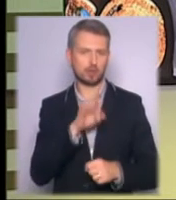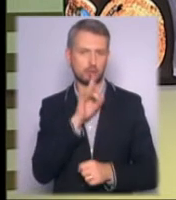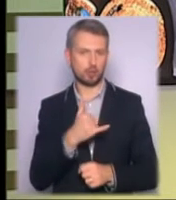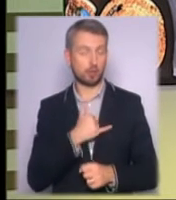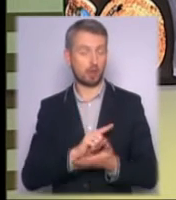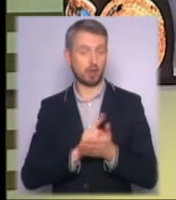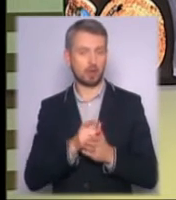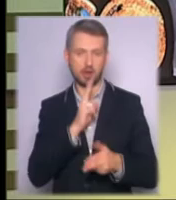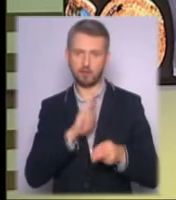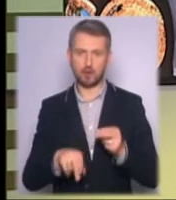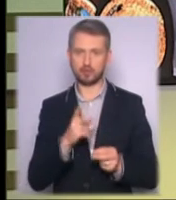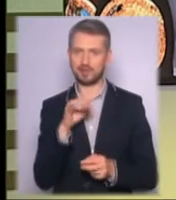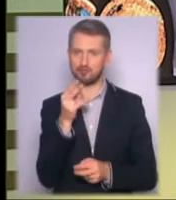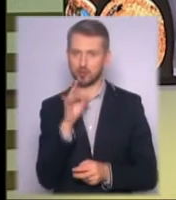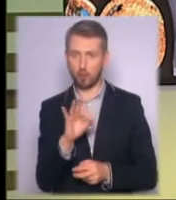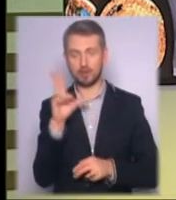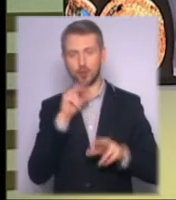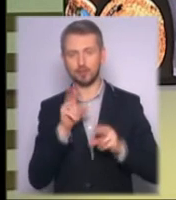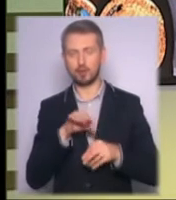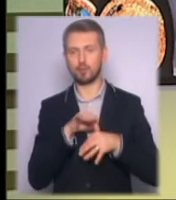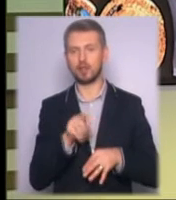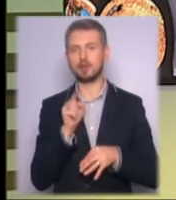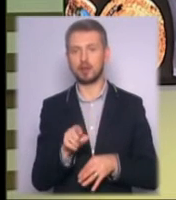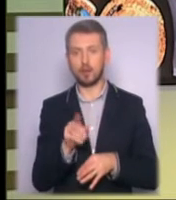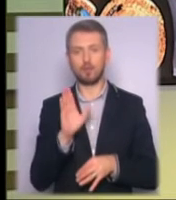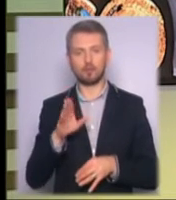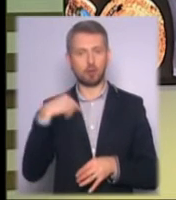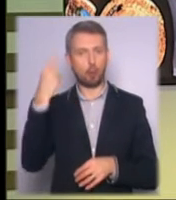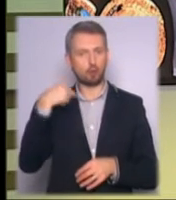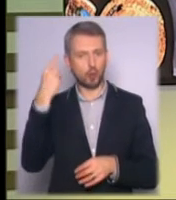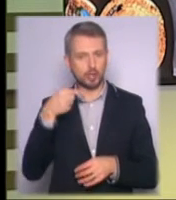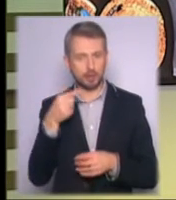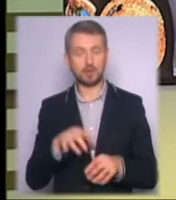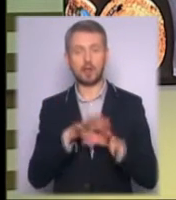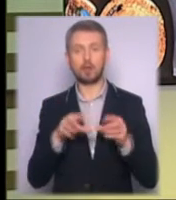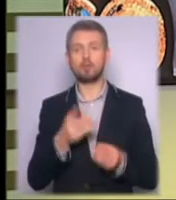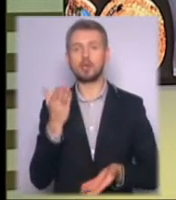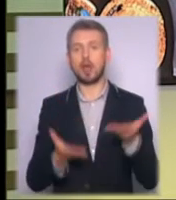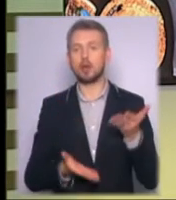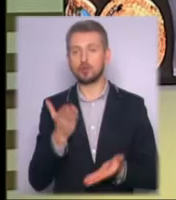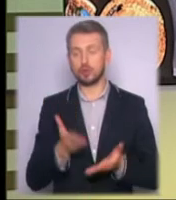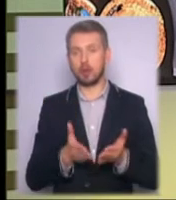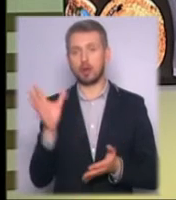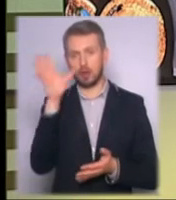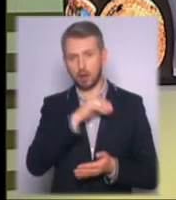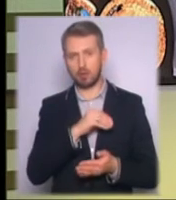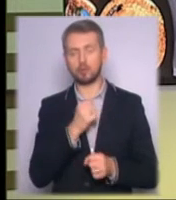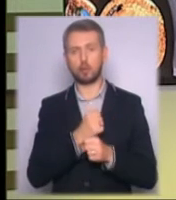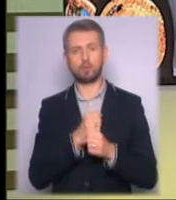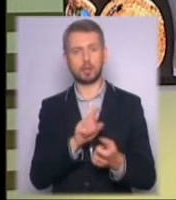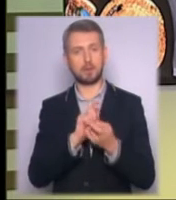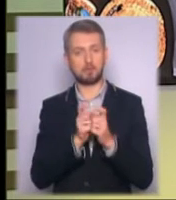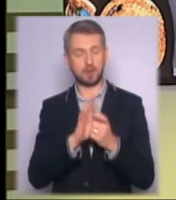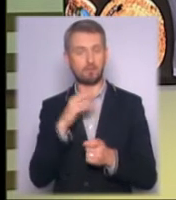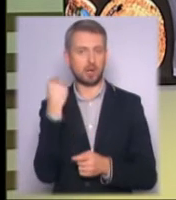реванш із Кличком. Сподіваємось провести його на арені Вемблі в Лондоні. Загалом, якщо вийде влаштувати бій у Британії, додав